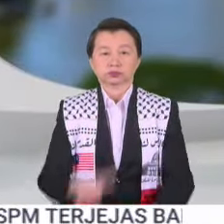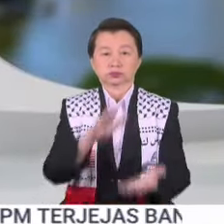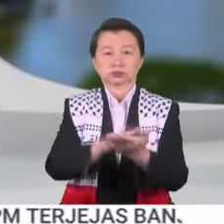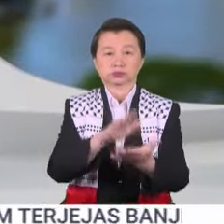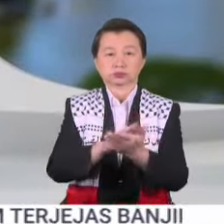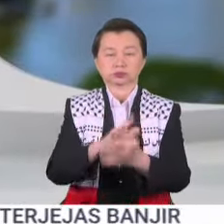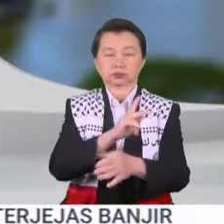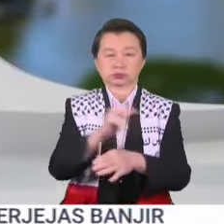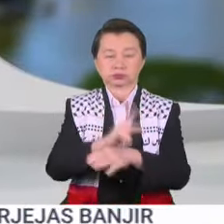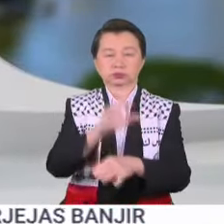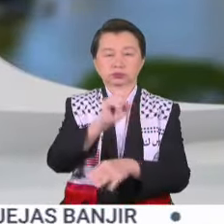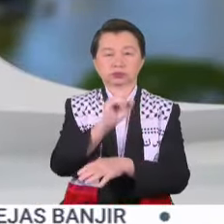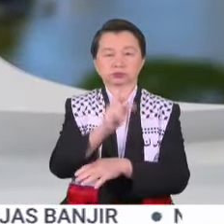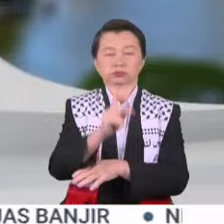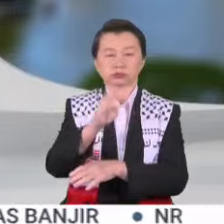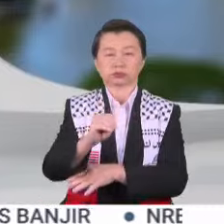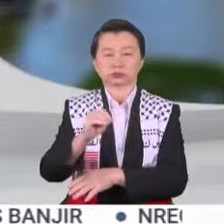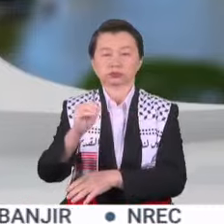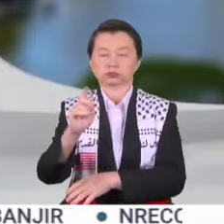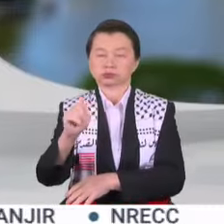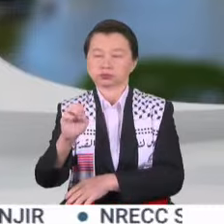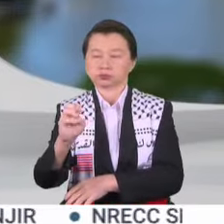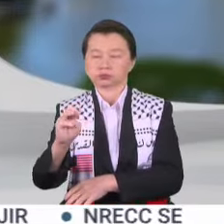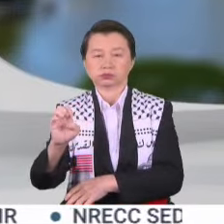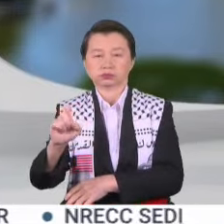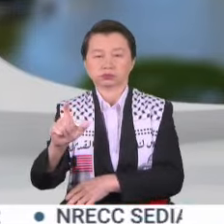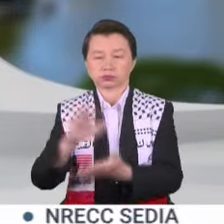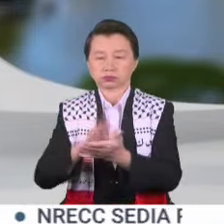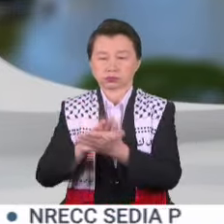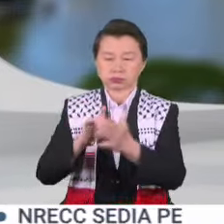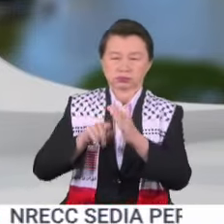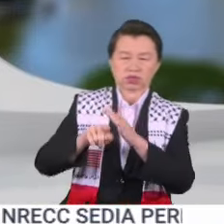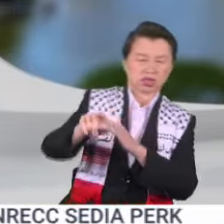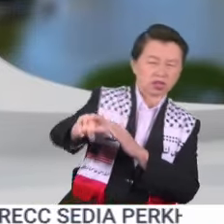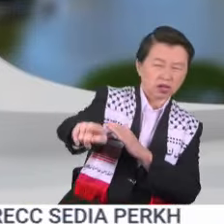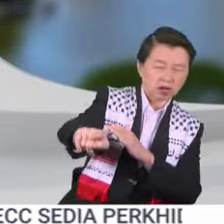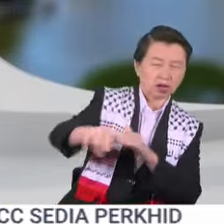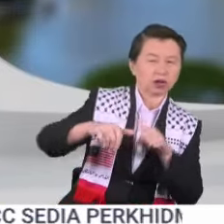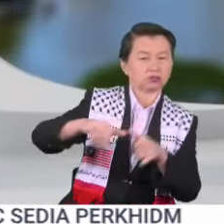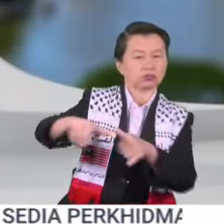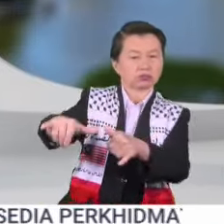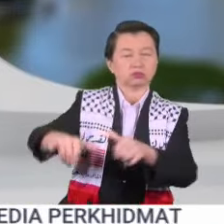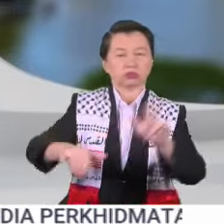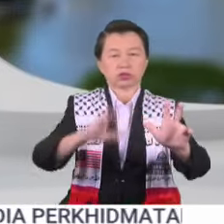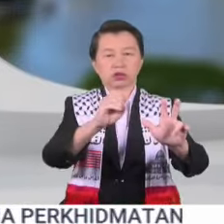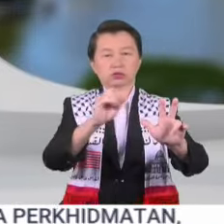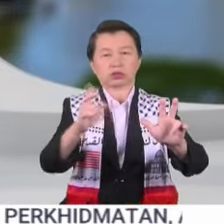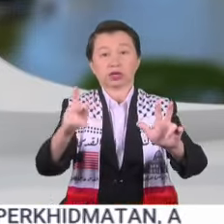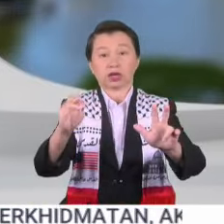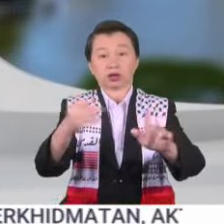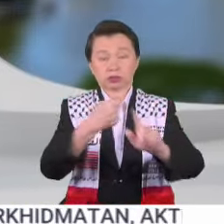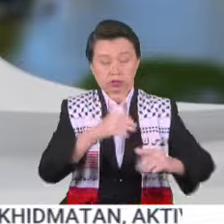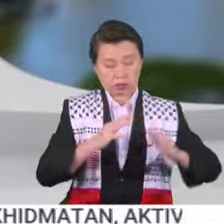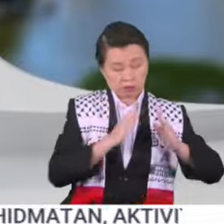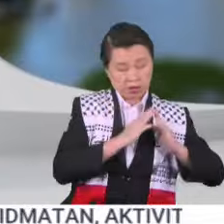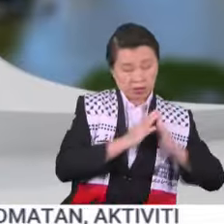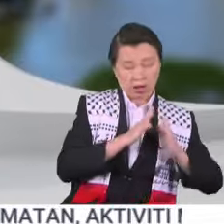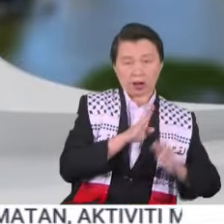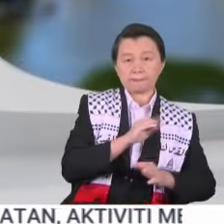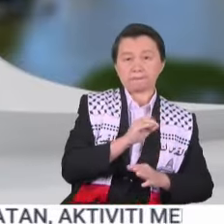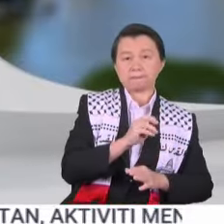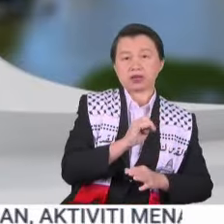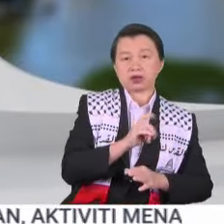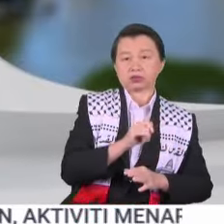Sekolah Kebangsaan SK Tegulang Murum, sebuah sekolah pedalaman 3 yang terletak lebih 300 km dari Bandar Bintulu. Ia